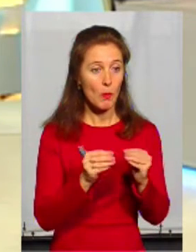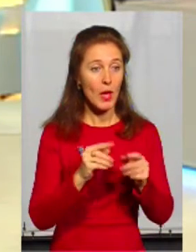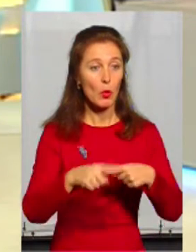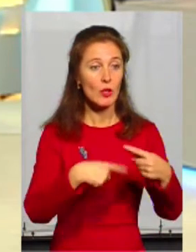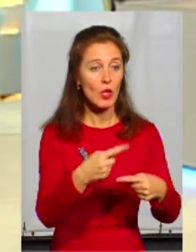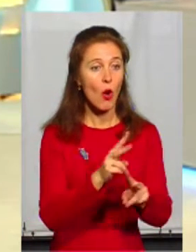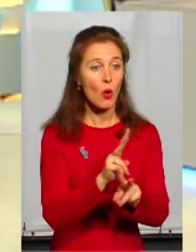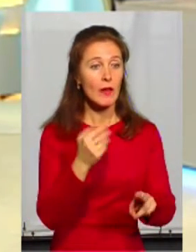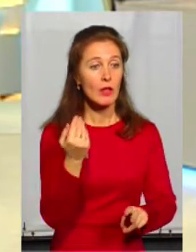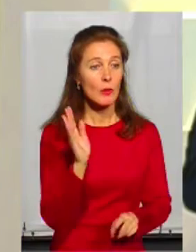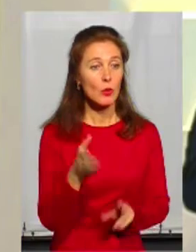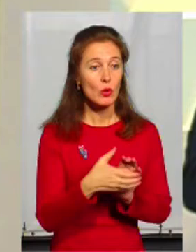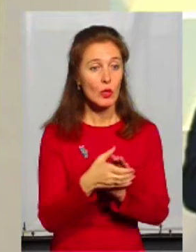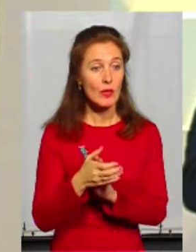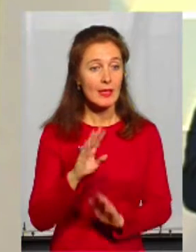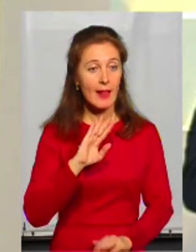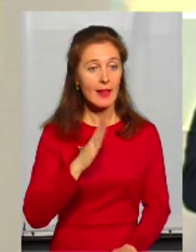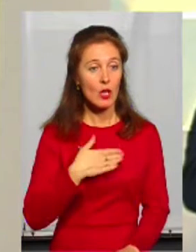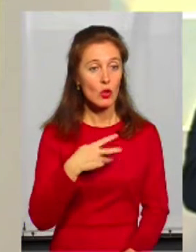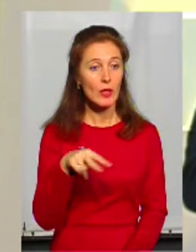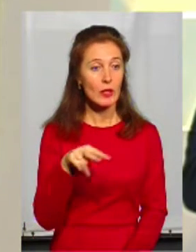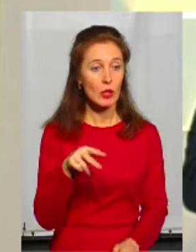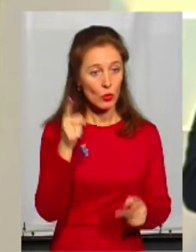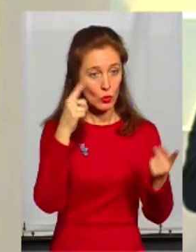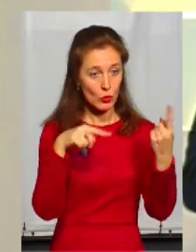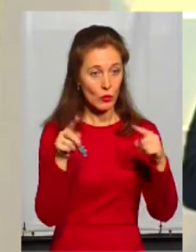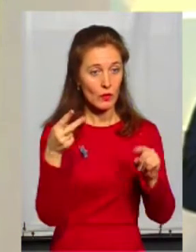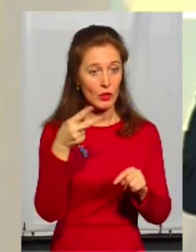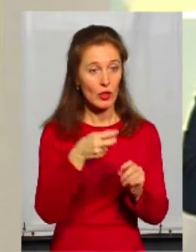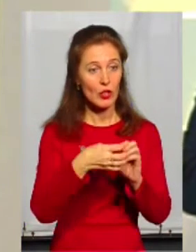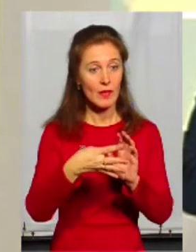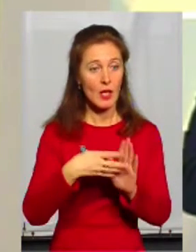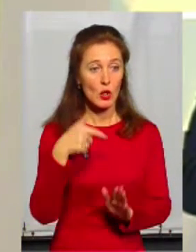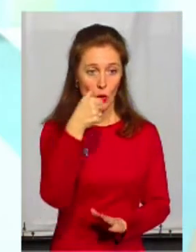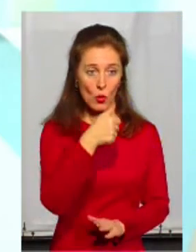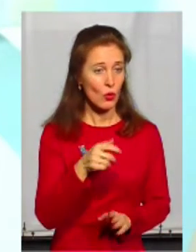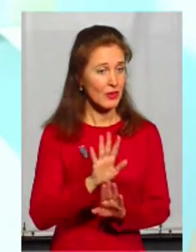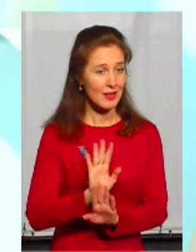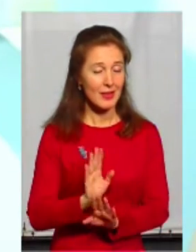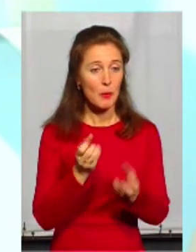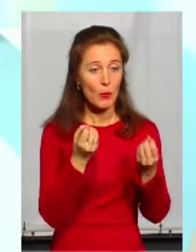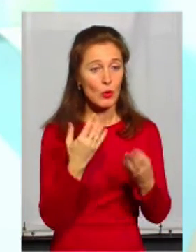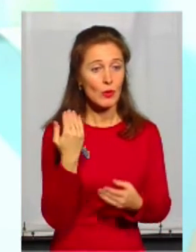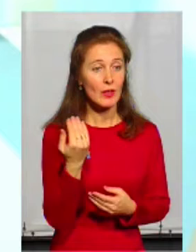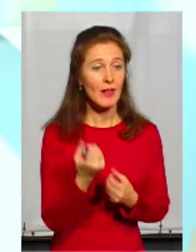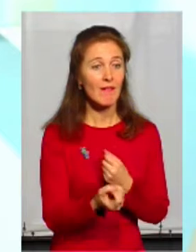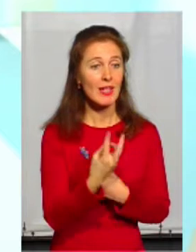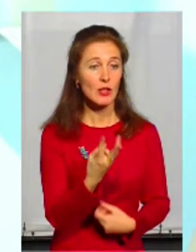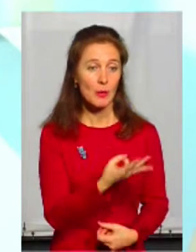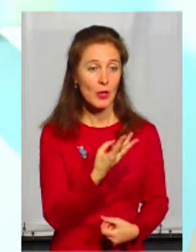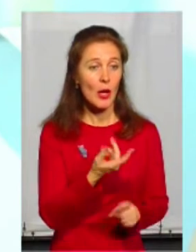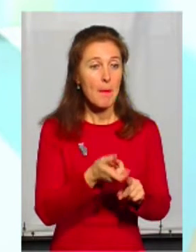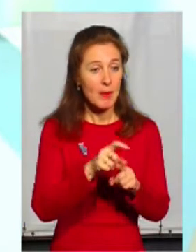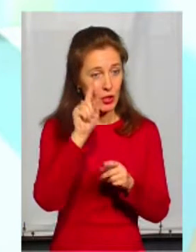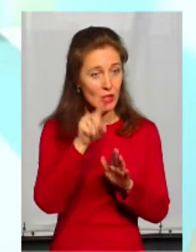вони будуть знайомитись з нашою літературною творчістю 2019 року? Ні, в них просто виникне бажання дізнатися більше про